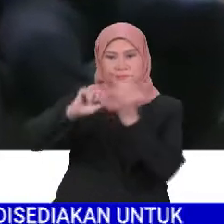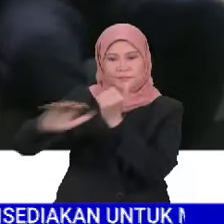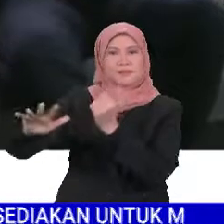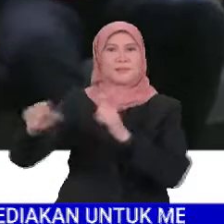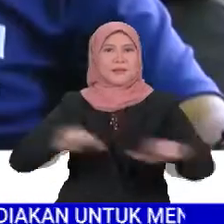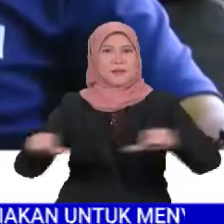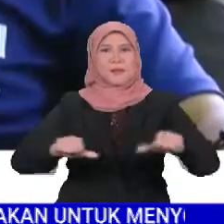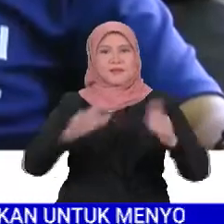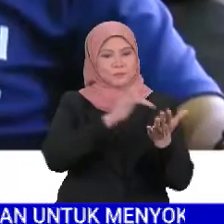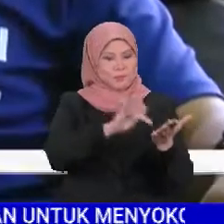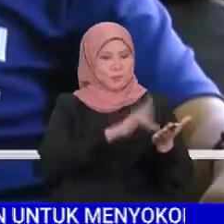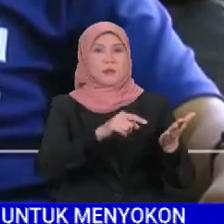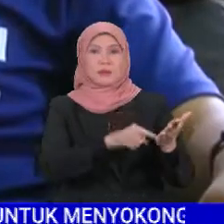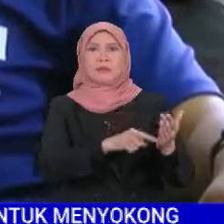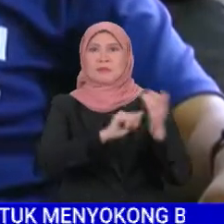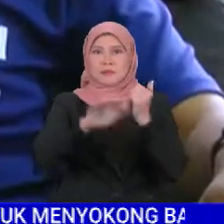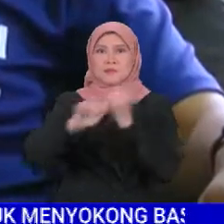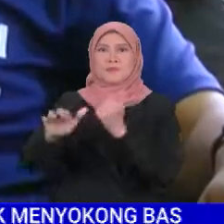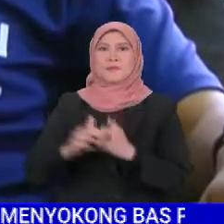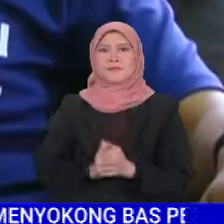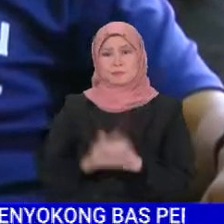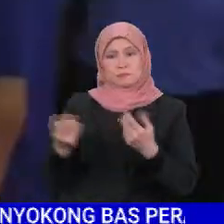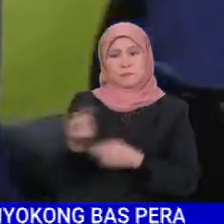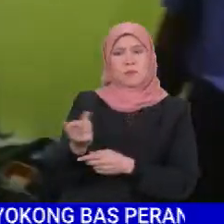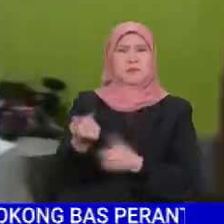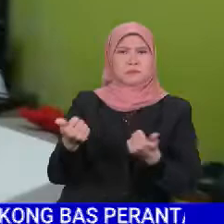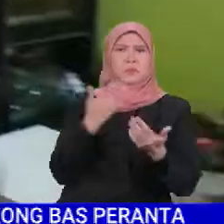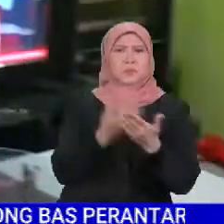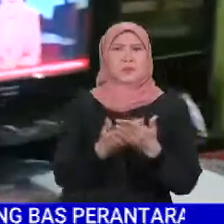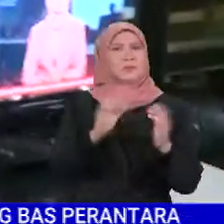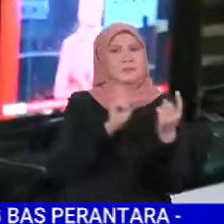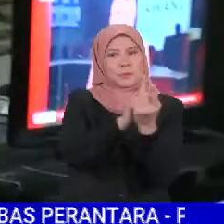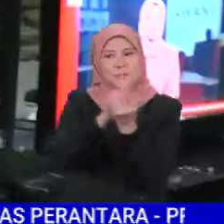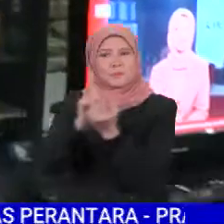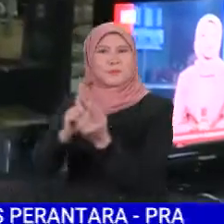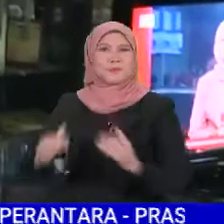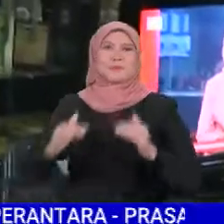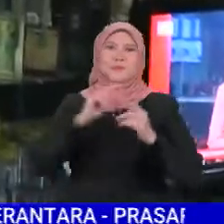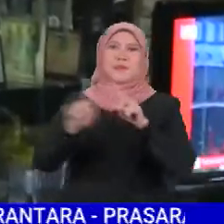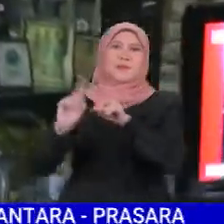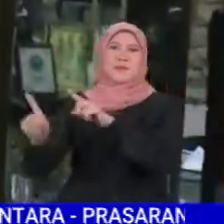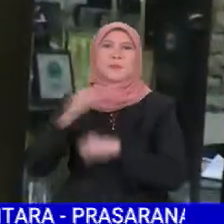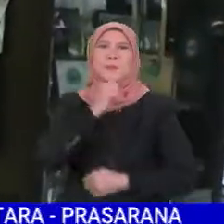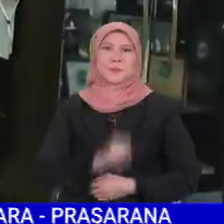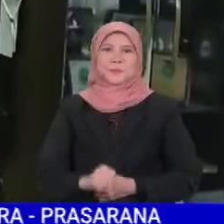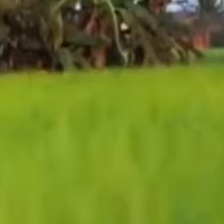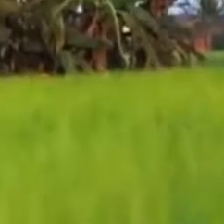dan di media sosial. Ujarnya kedua cara ini mempunyai kelebihan mendekati pelbagai peringkat umur.